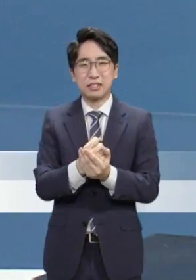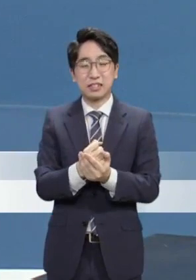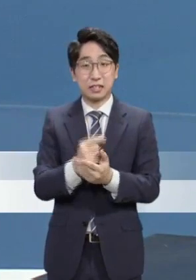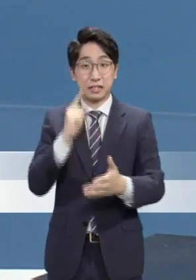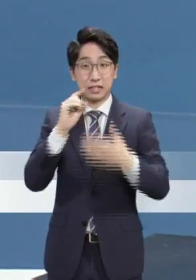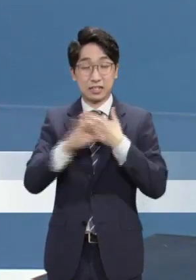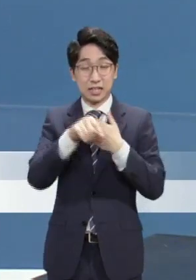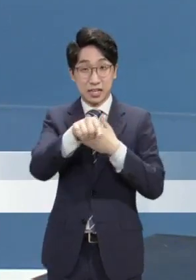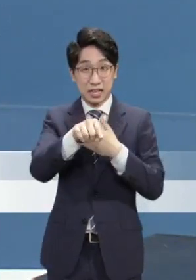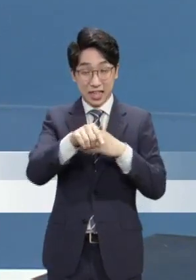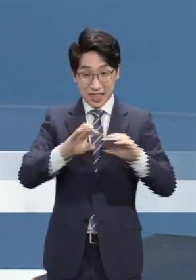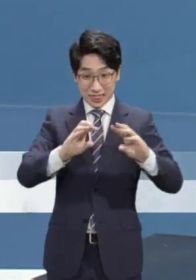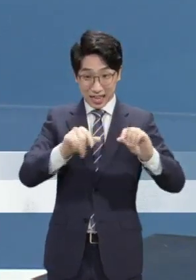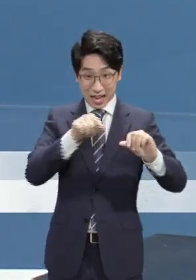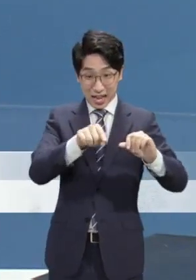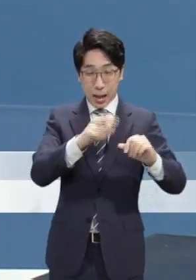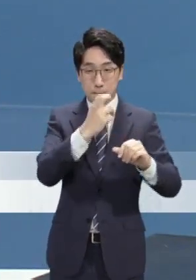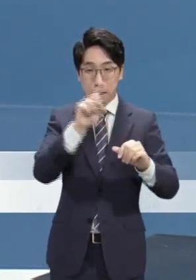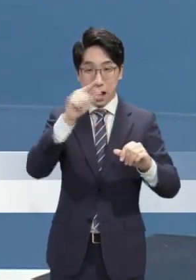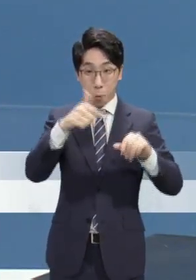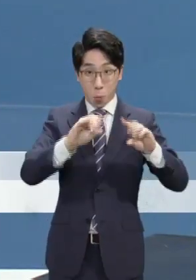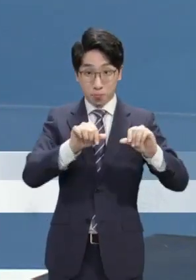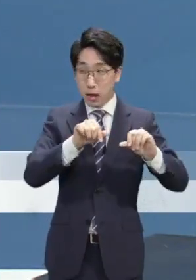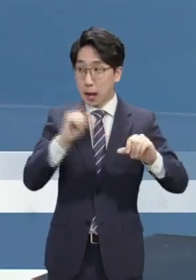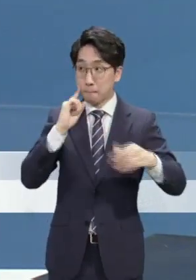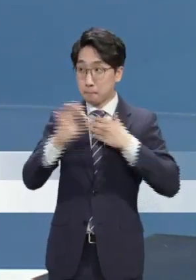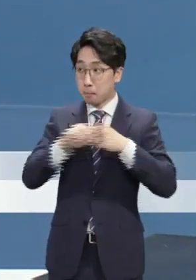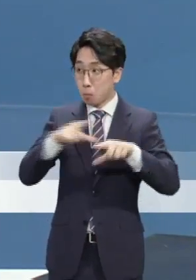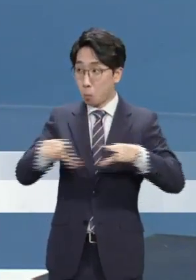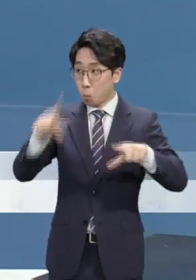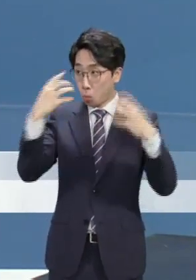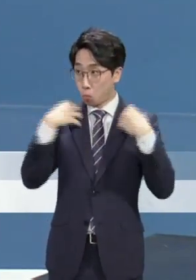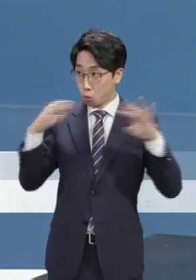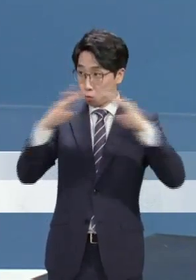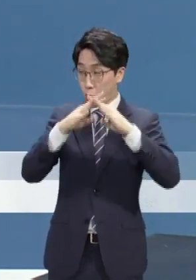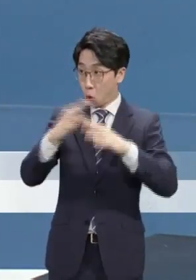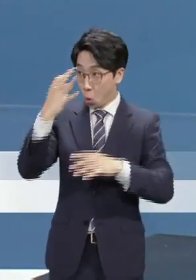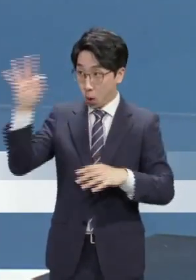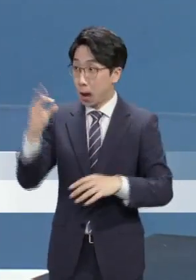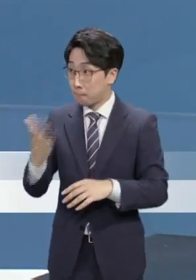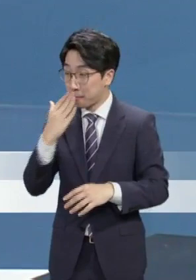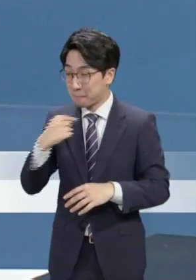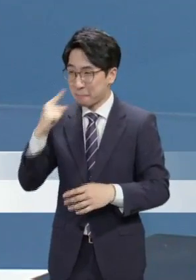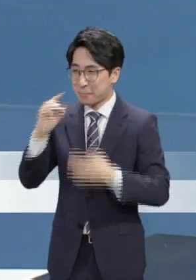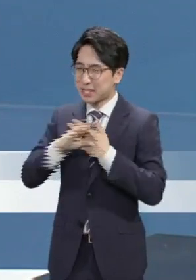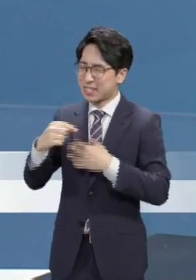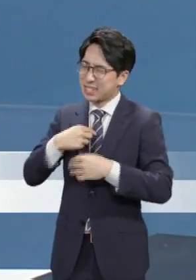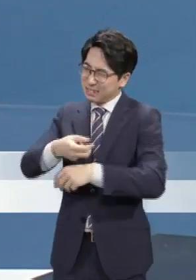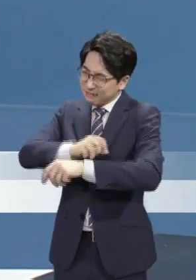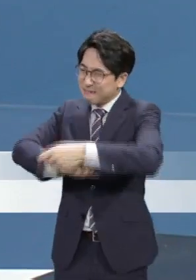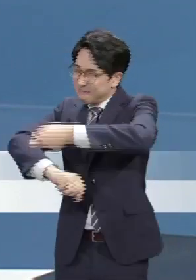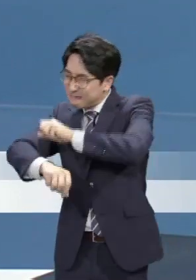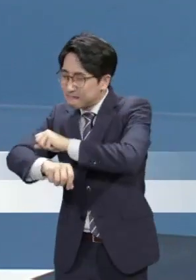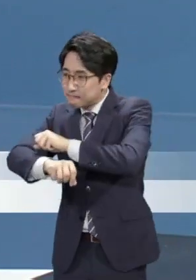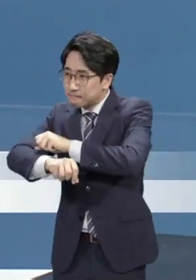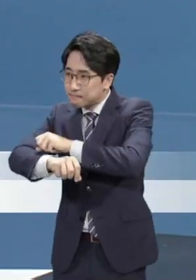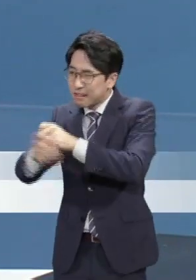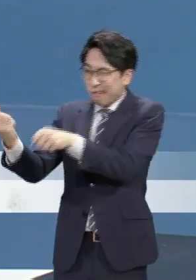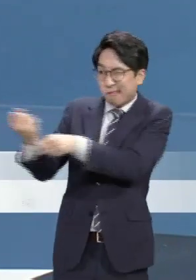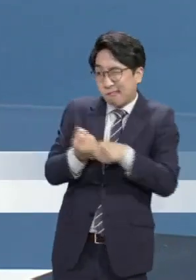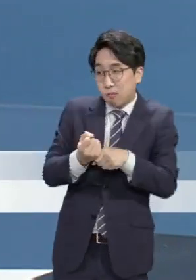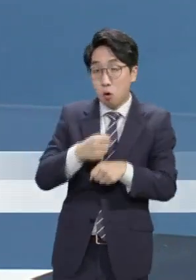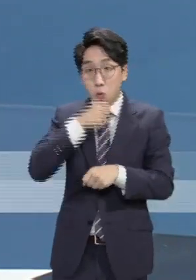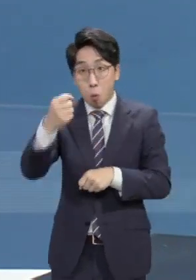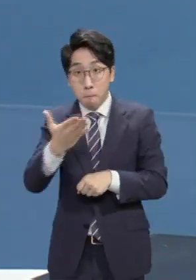유권자에게 좀 자신을 홍보할 수 있는 꺼리가 되는 거고 그리고 그만큼 표심을 좀 자극할 수가 있기 때문에 권역별 시민청 을